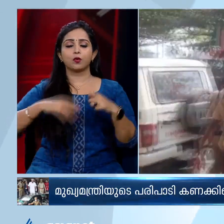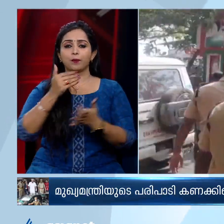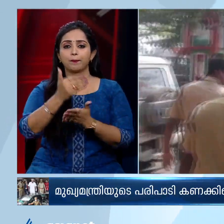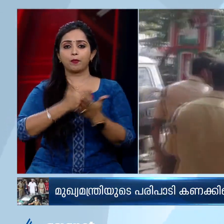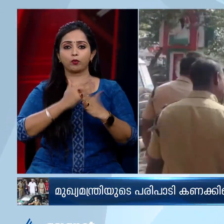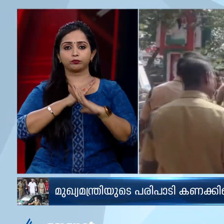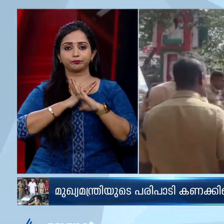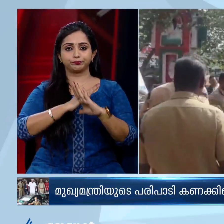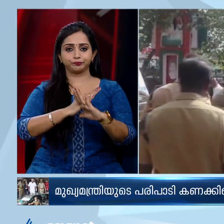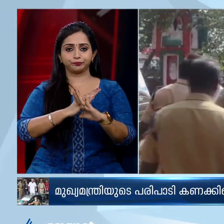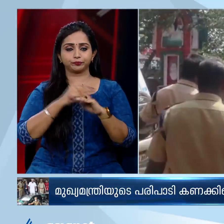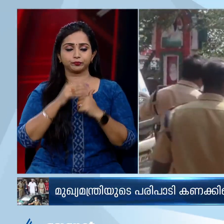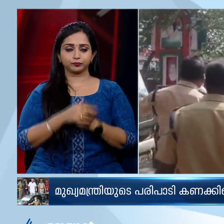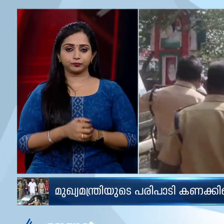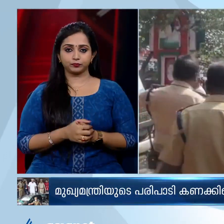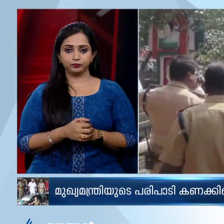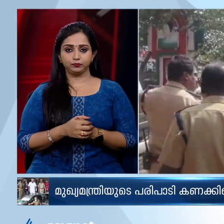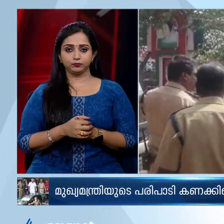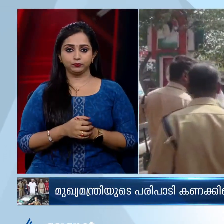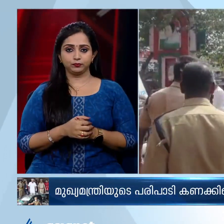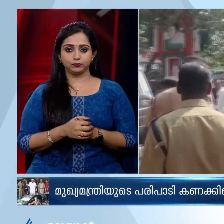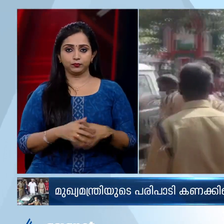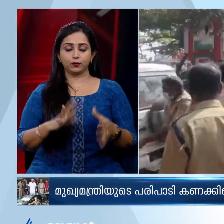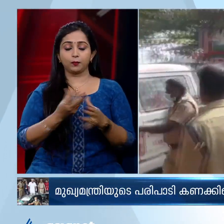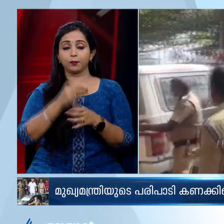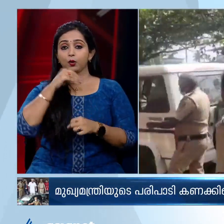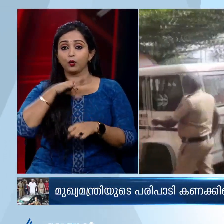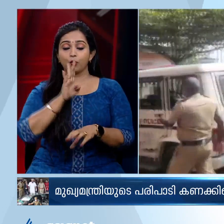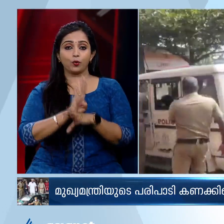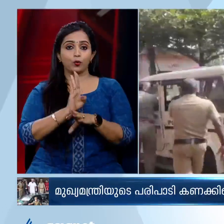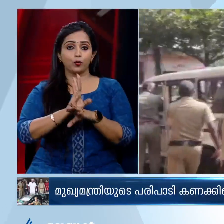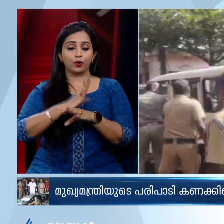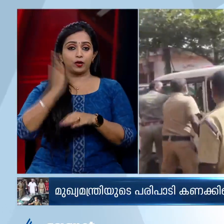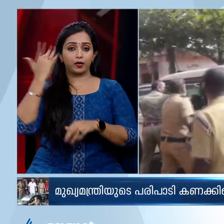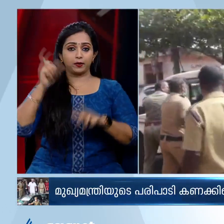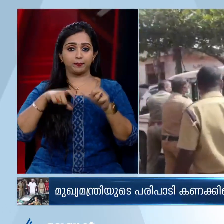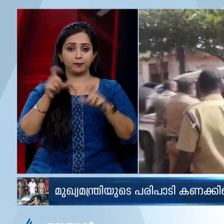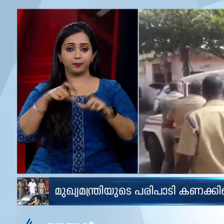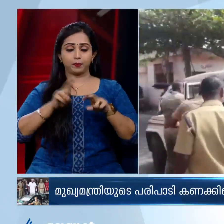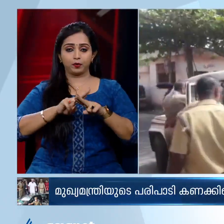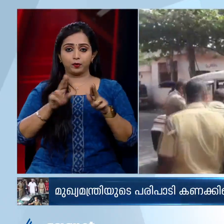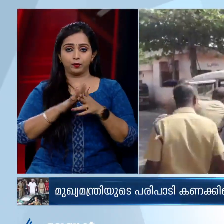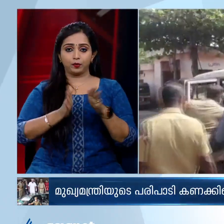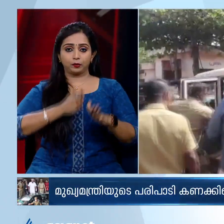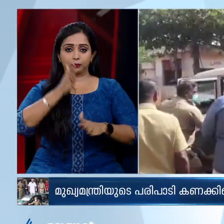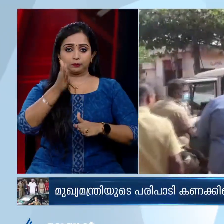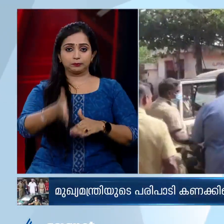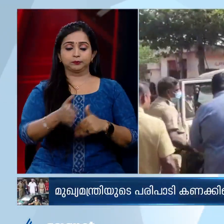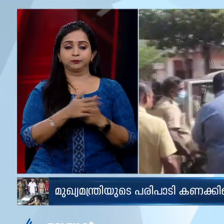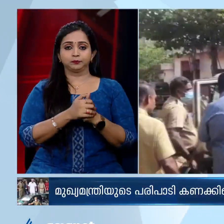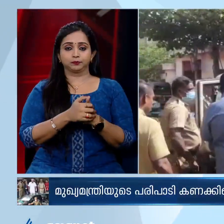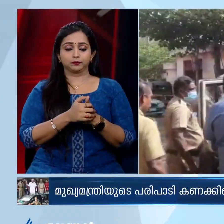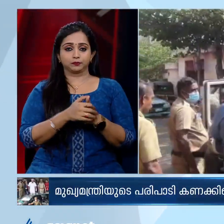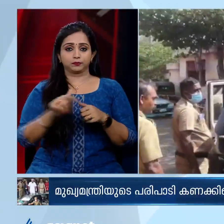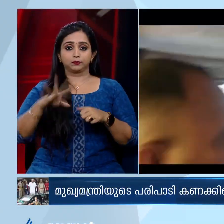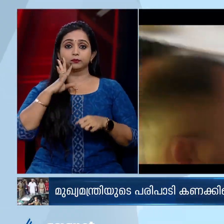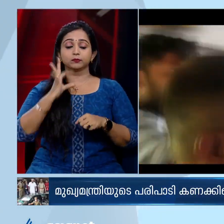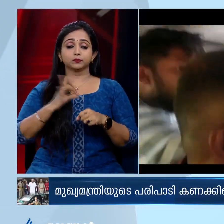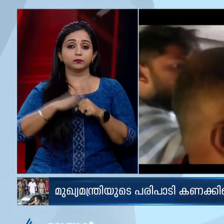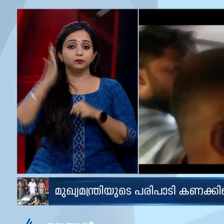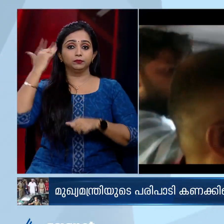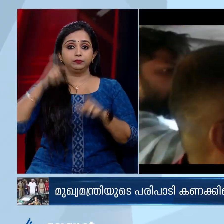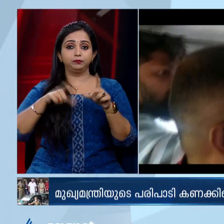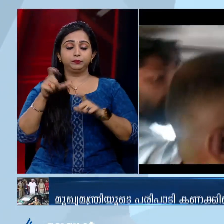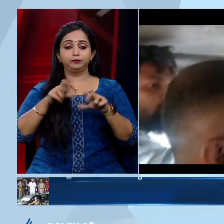നടക്കുന്ന സ്ഥലങ്ങളിൽ ഉണ്ട്. ഒപ്പം തന്നെ യൂത്ത് കോൺഗ്രസ് പ്രവർത്തകർ ഇവിടേക്ക് എത്തുന്നത്, അതായത് യൂത്ത് കോൺഗ്രസിന്റെ പ്രധാന നേതാക്കളെ